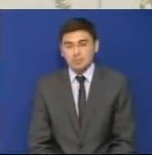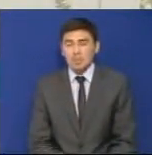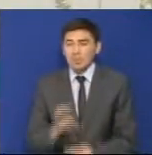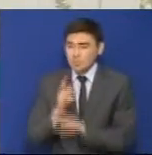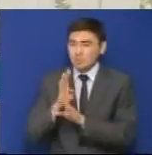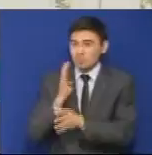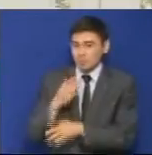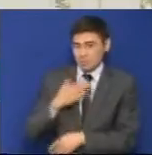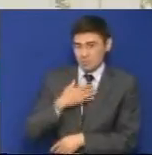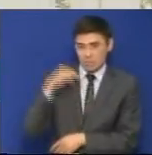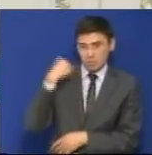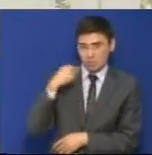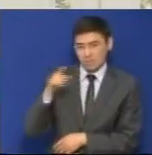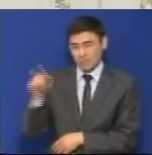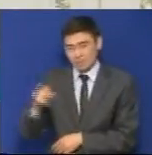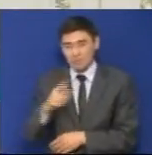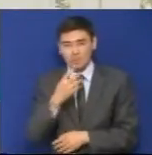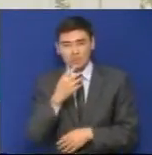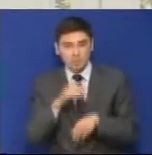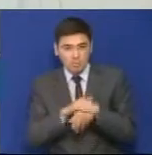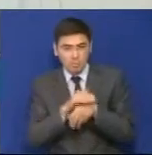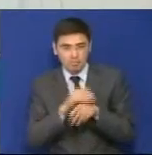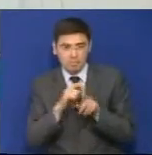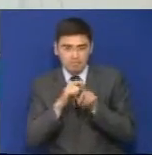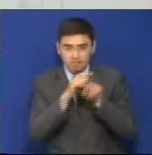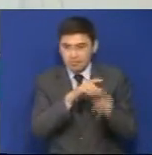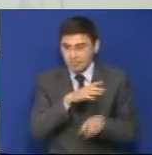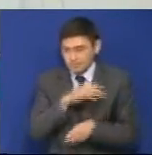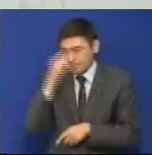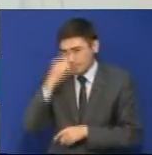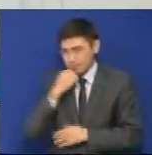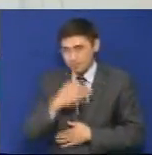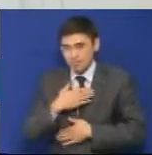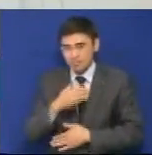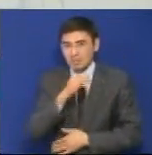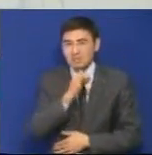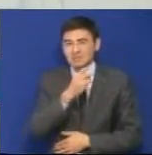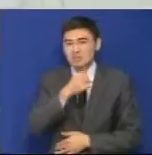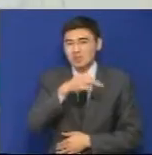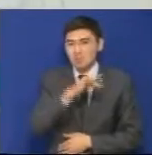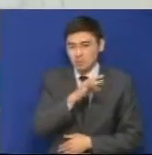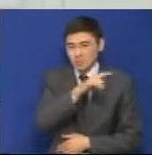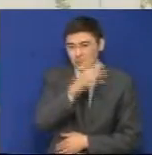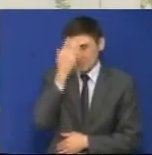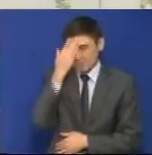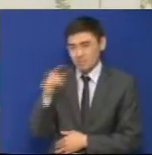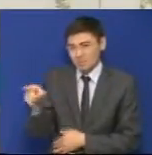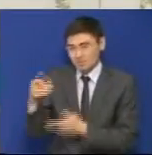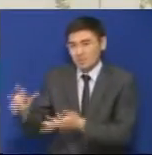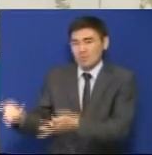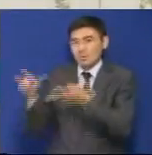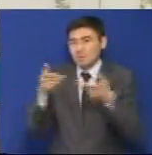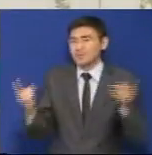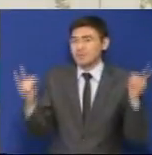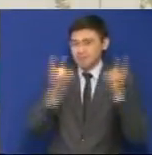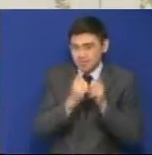Біріншіден, біздің президентімізге жолдаған жылы лебізіңіз үшін алғыс айтамын. Ол сізбен Сингапурда кездесуге ниет білдіріп, сізге шақырту жолдап отыр.